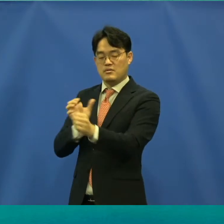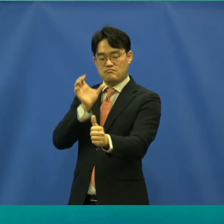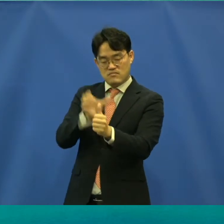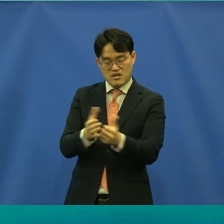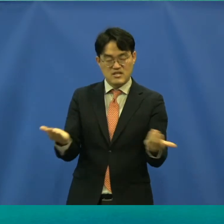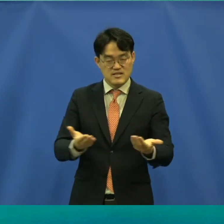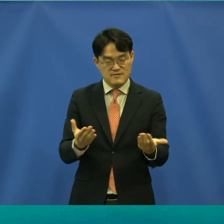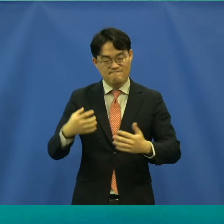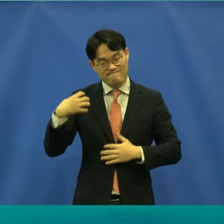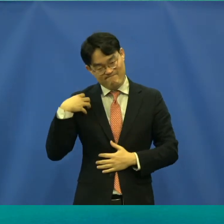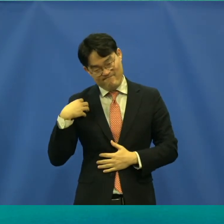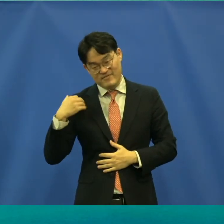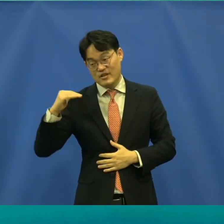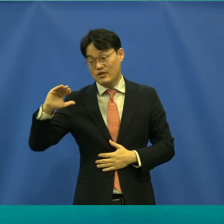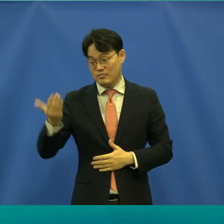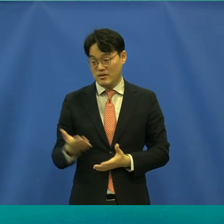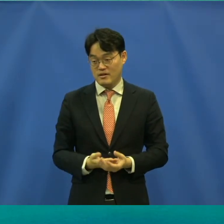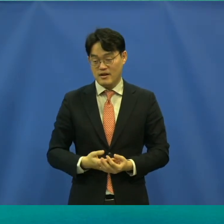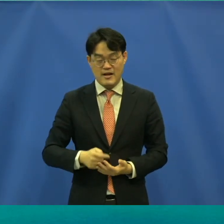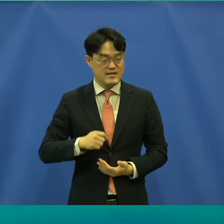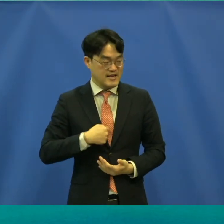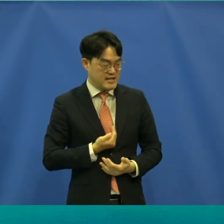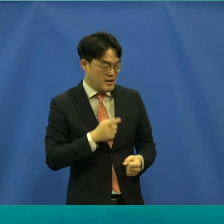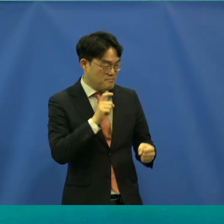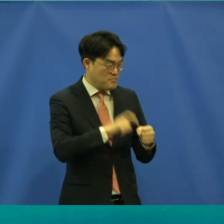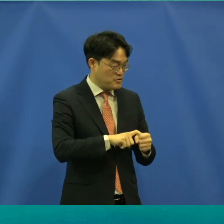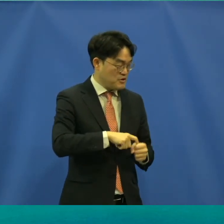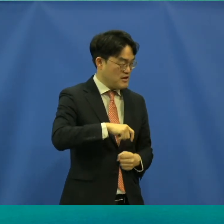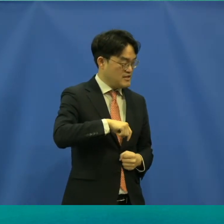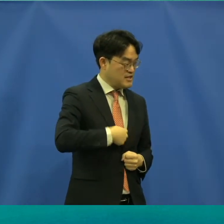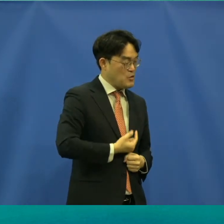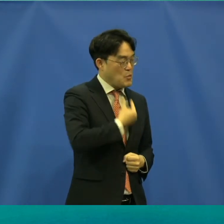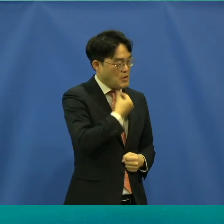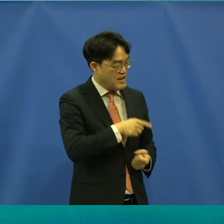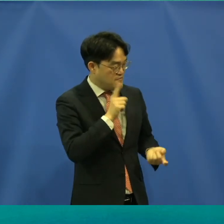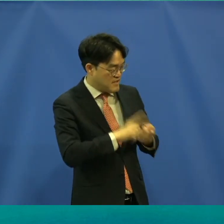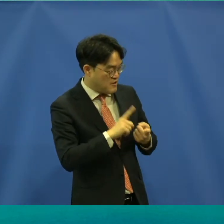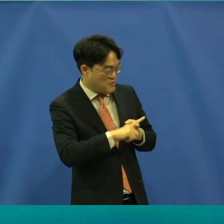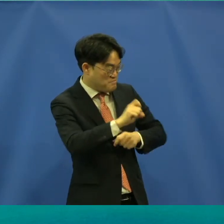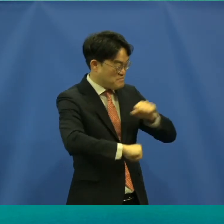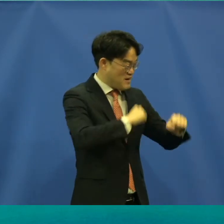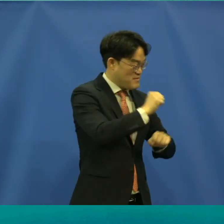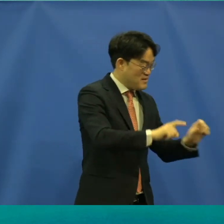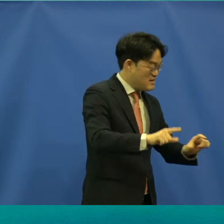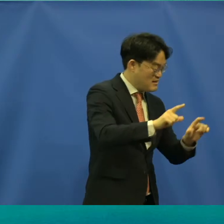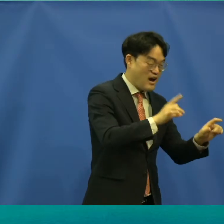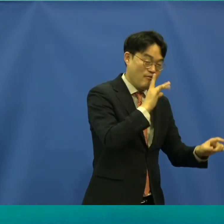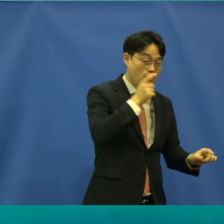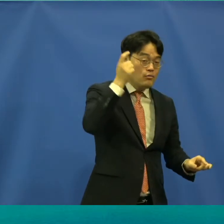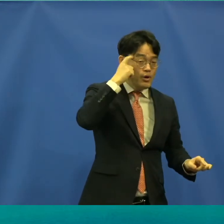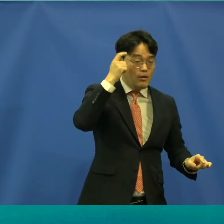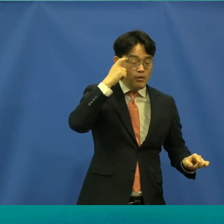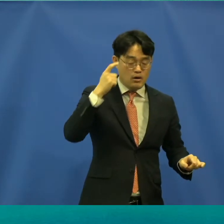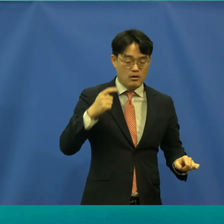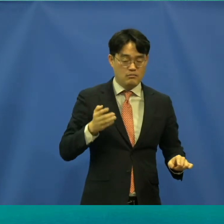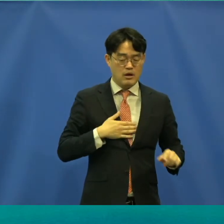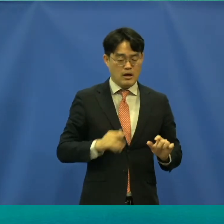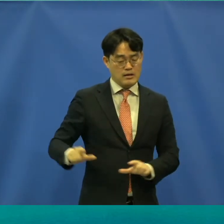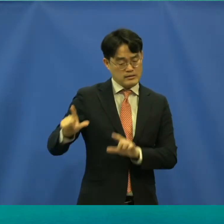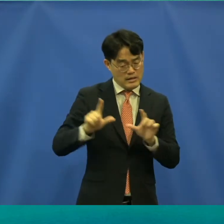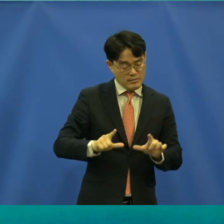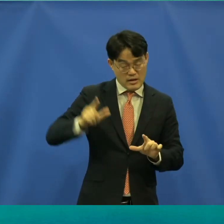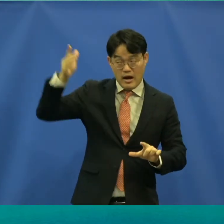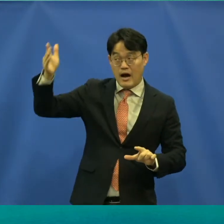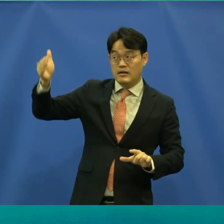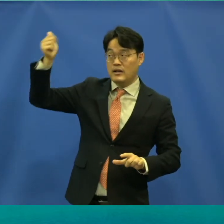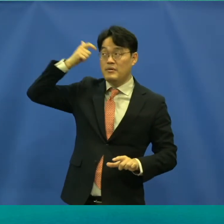이상 자신만을 위해 살 수가 없습니다. 왜? 하나님의 섭리 안으로 연결되기 때문에. 그리고 그